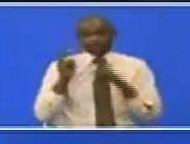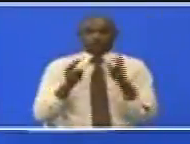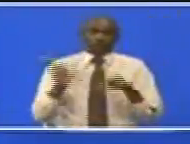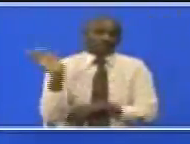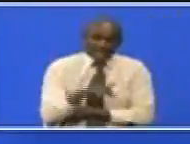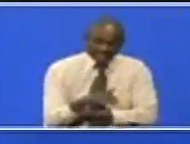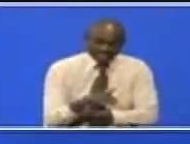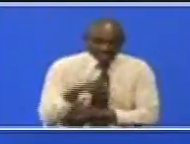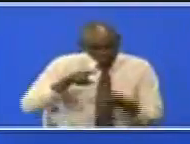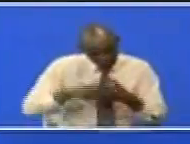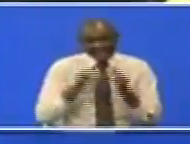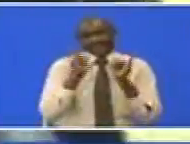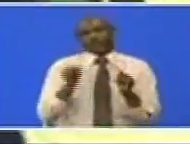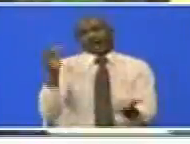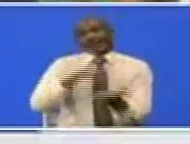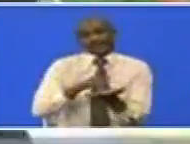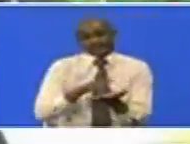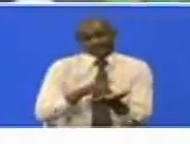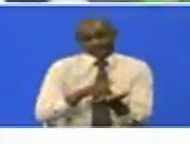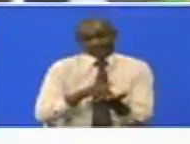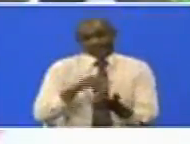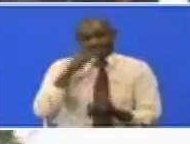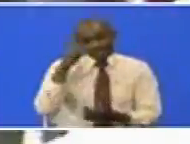japo ya kuanza Maisha upya Agnes Penda KTN